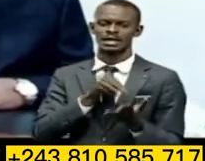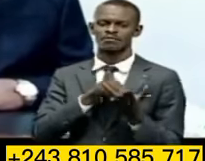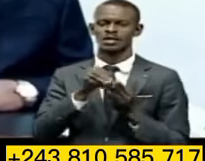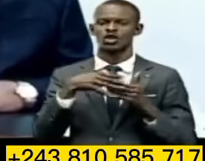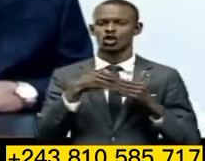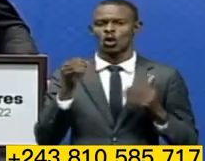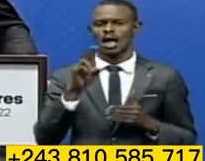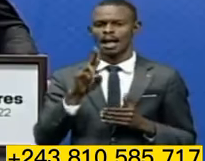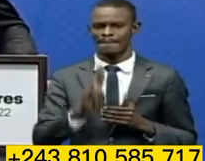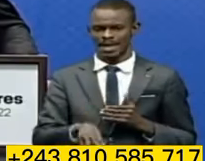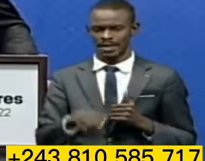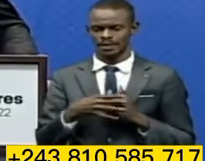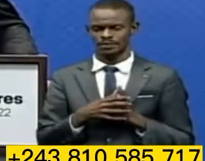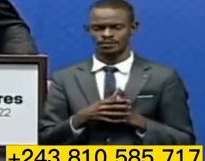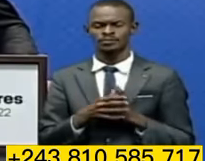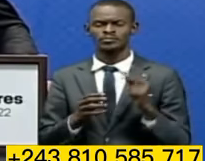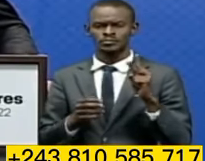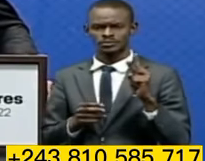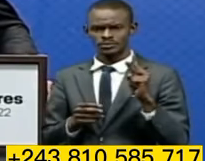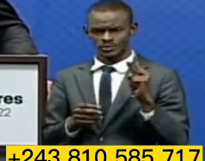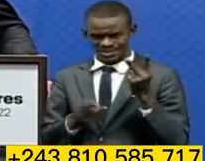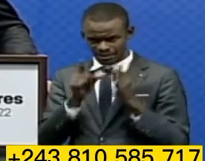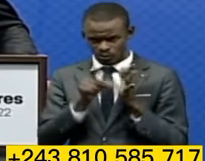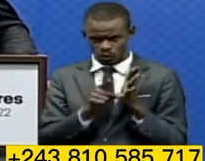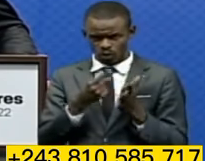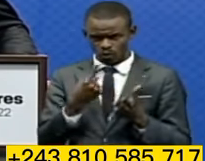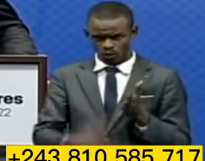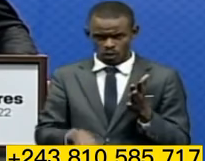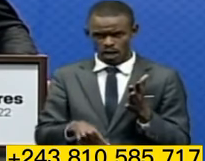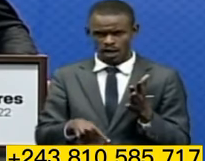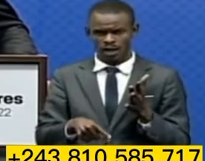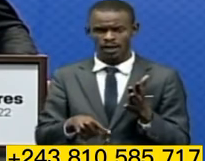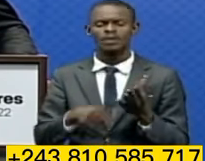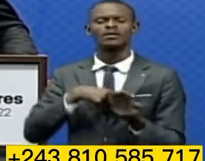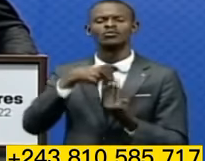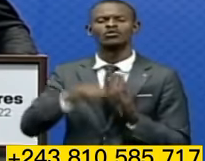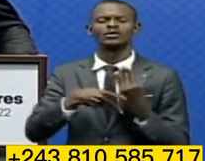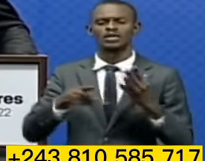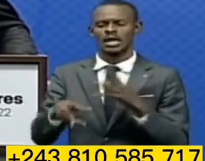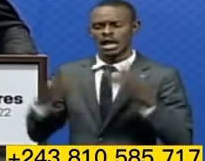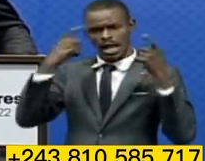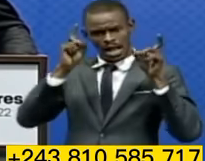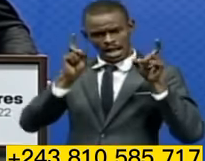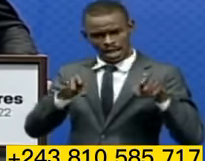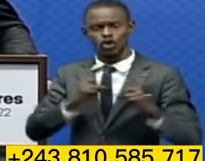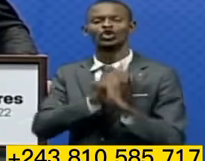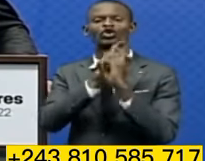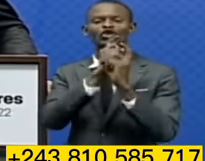Le second texte apporté sur le projet d'ordonnance portant approbation de l'accord de don numéro